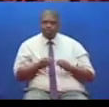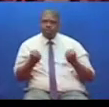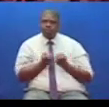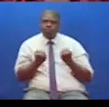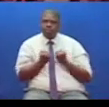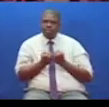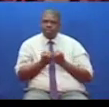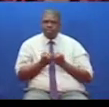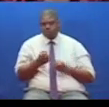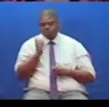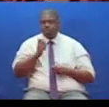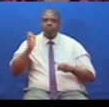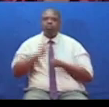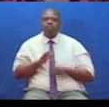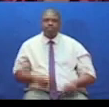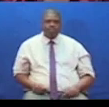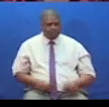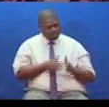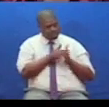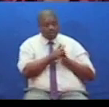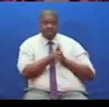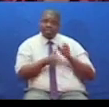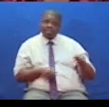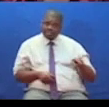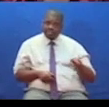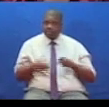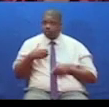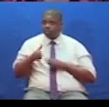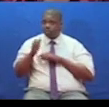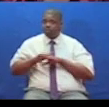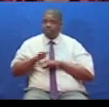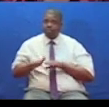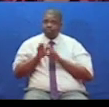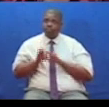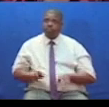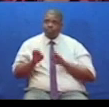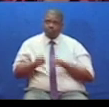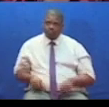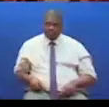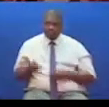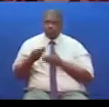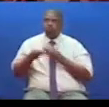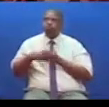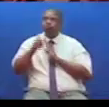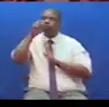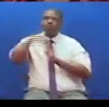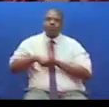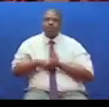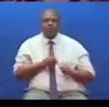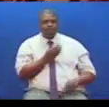mwingi. Sasa kazi tulionayo, na Mheshimiwa Waziri alieleza vizuri, uchumi ulishuka ukaja